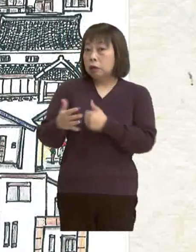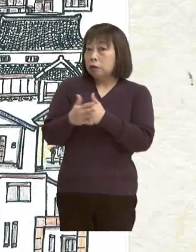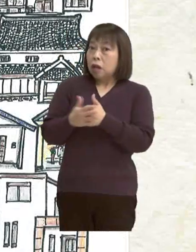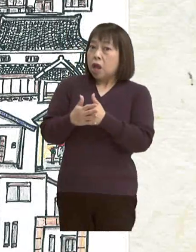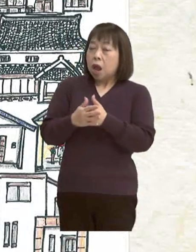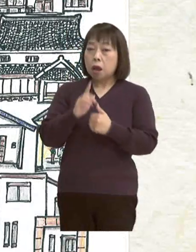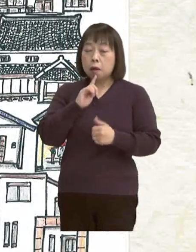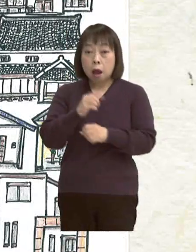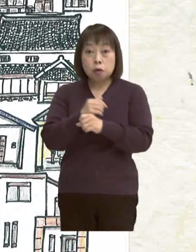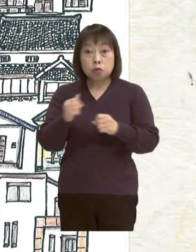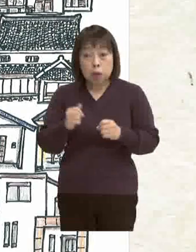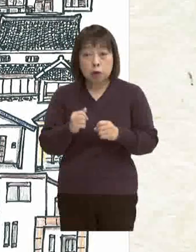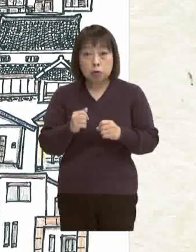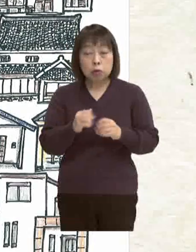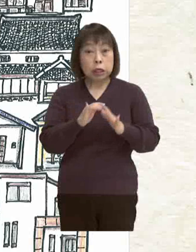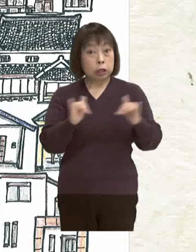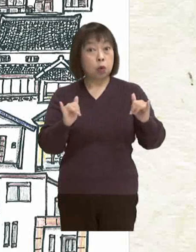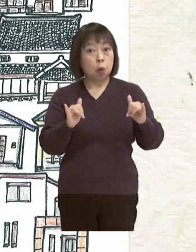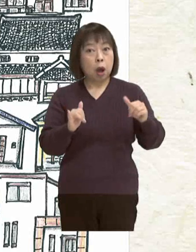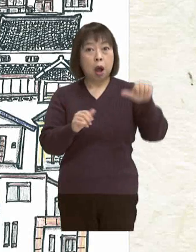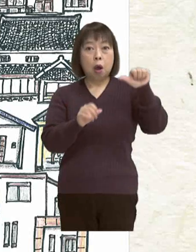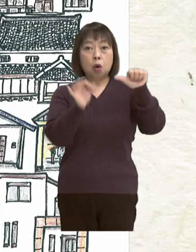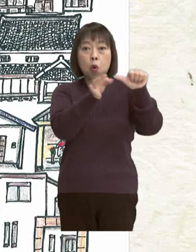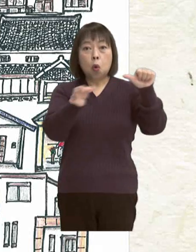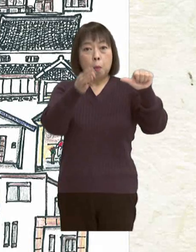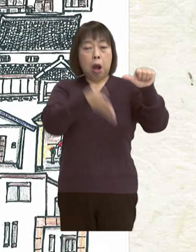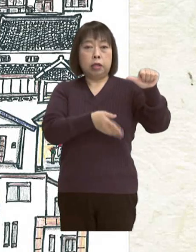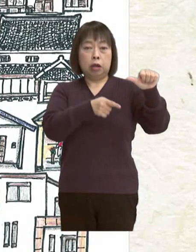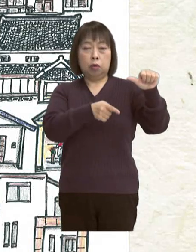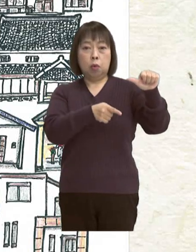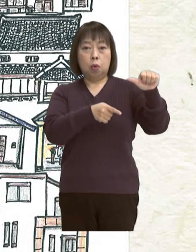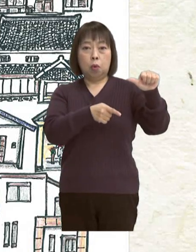SOS の言える要援護者は 5%、